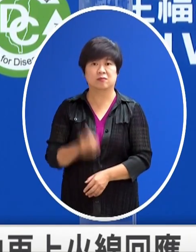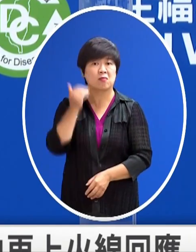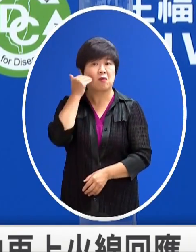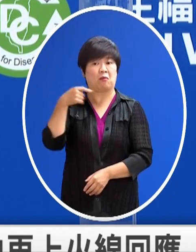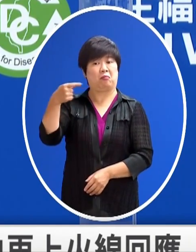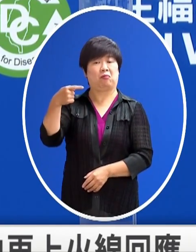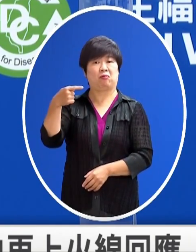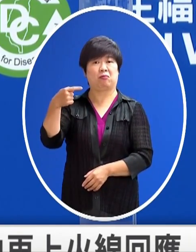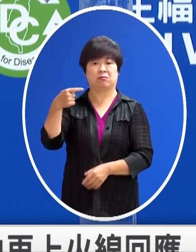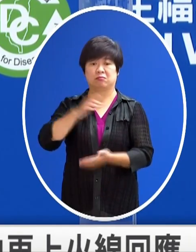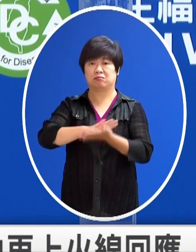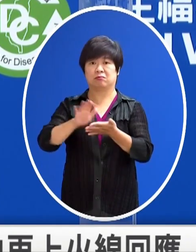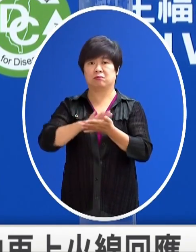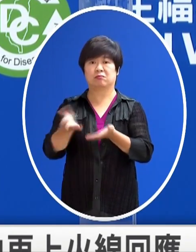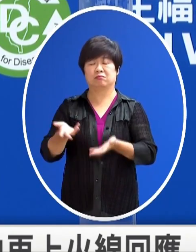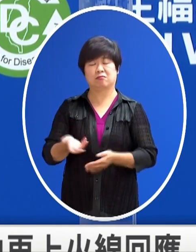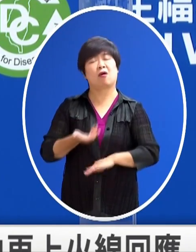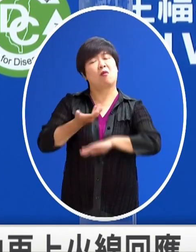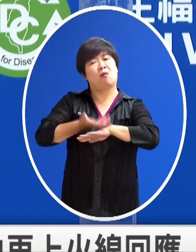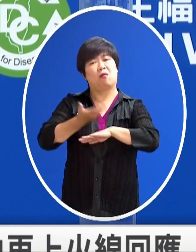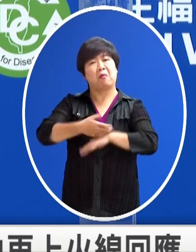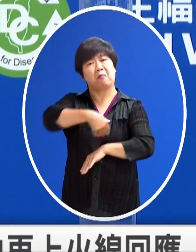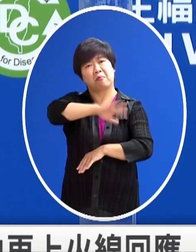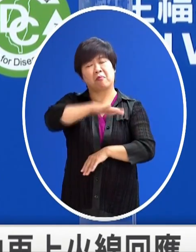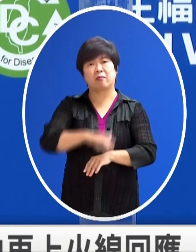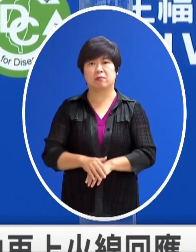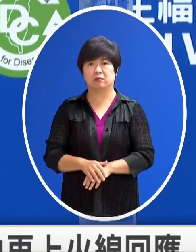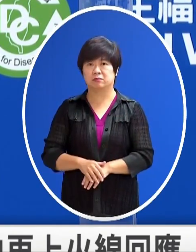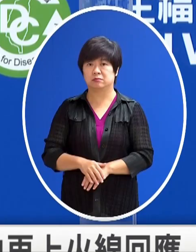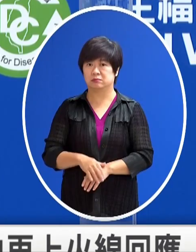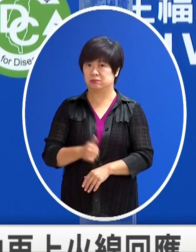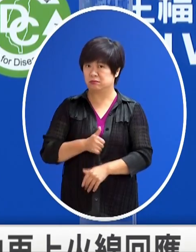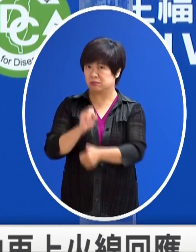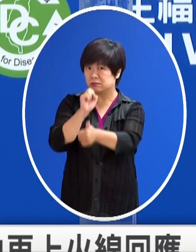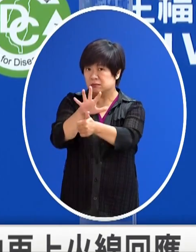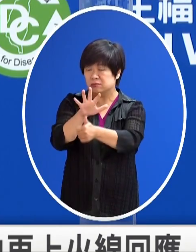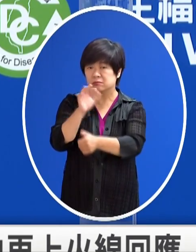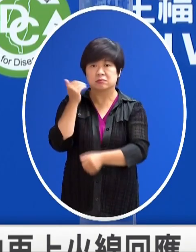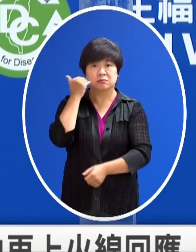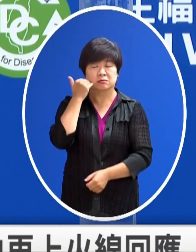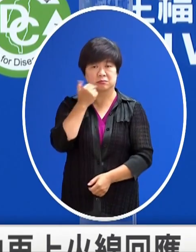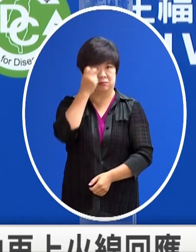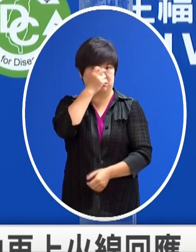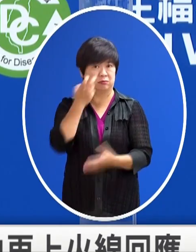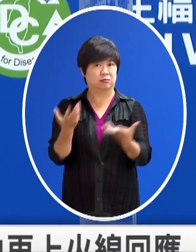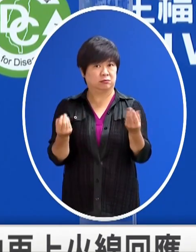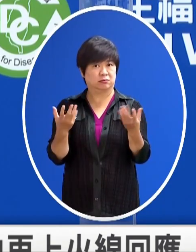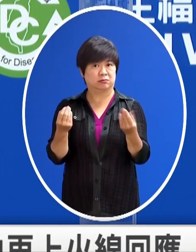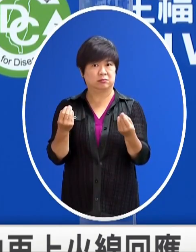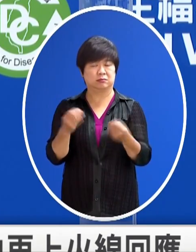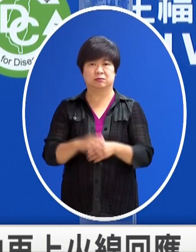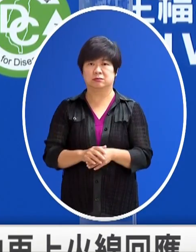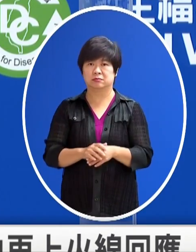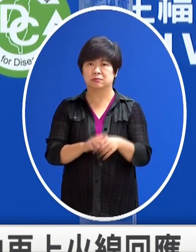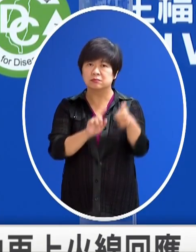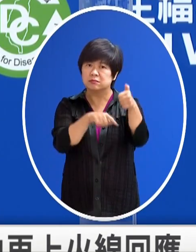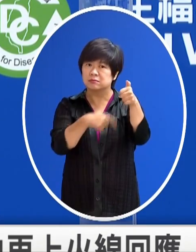是阴性我们就放心了就安心了，可是事实上如果没有检疫的话就会有